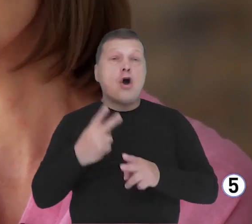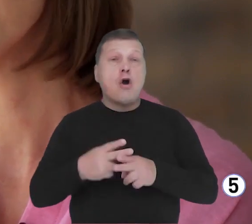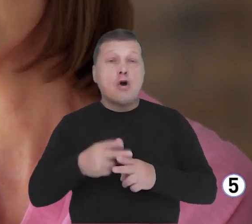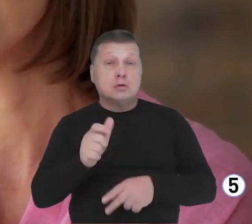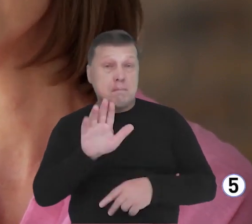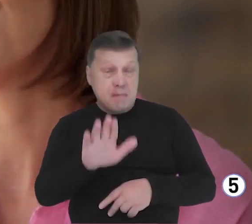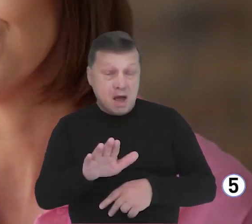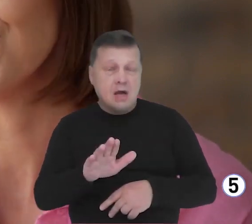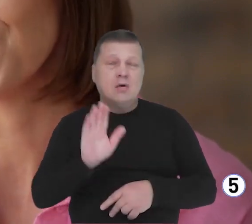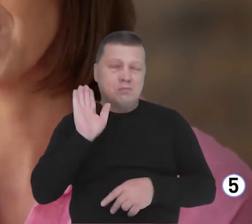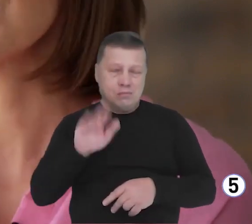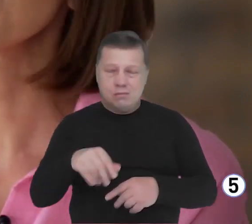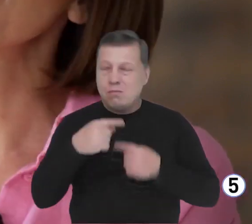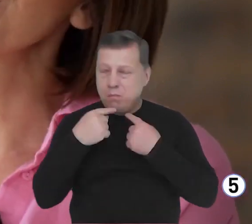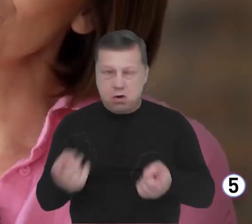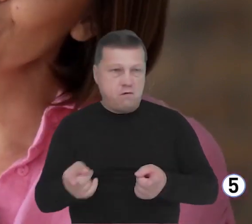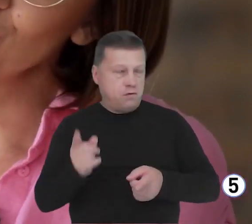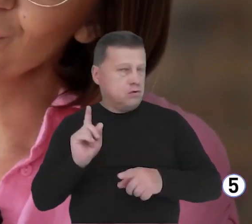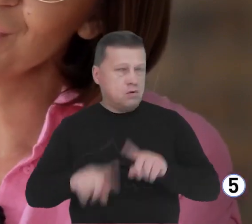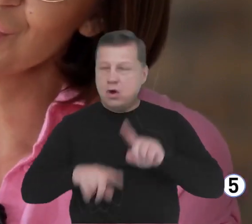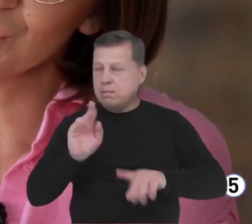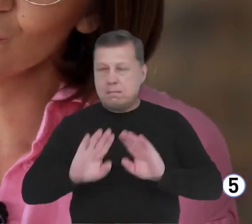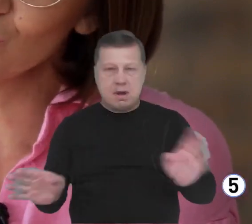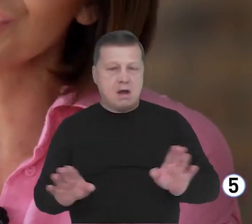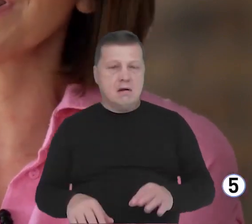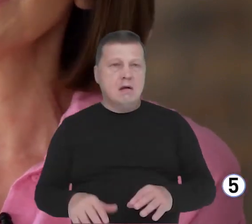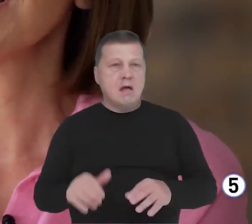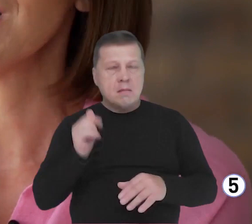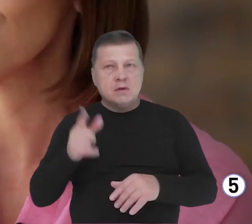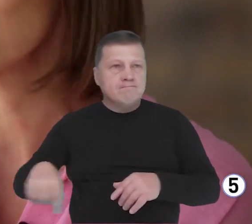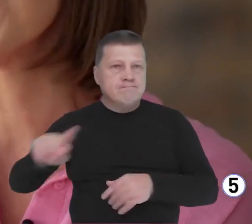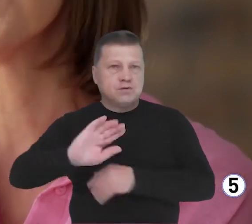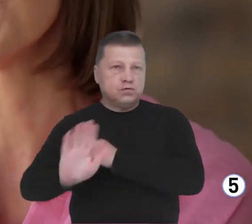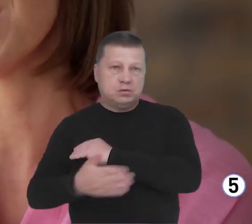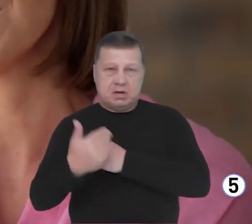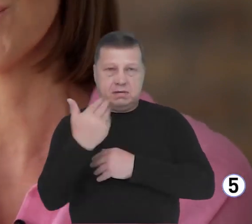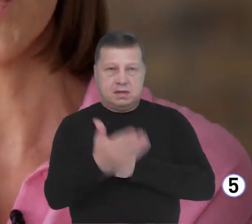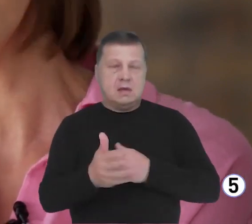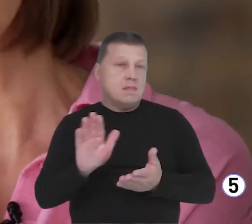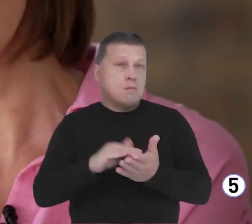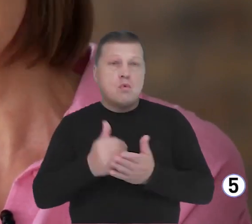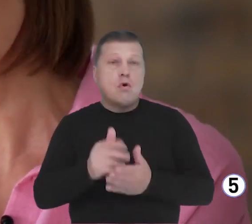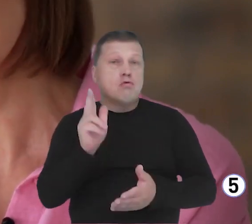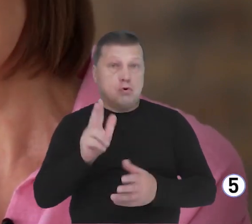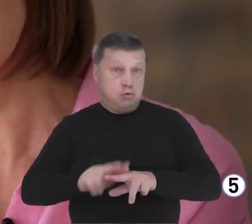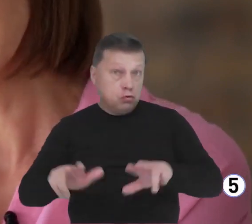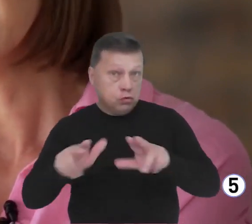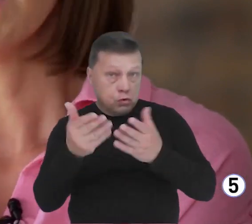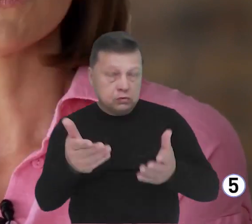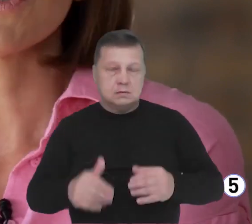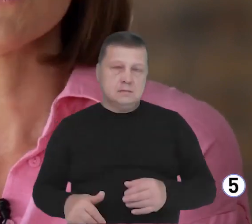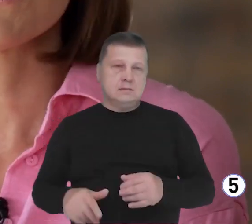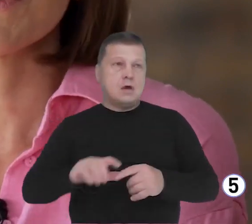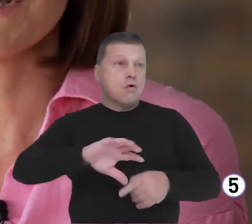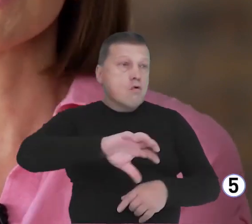o swojej chorobie mówić, żeby budować dużą sieć wsparcia. To może być wsparcie rodziny,